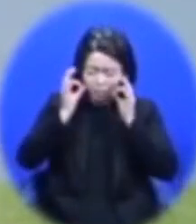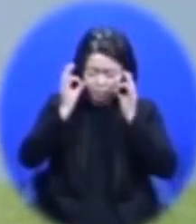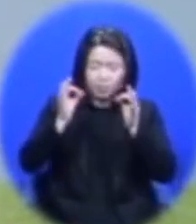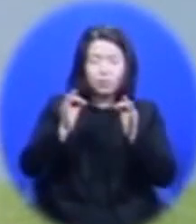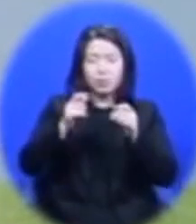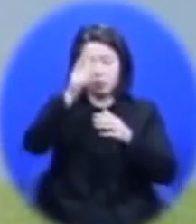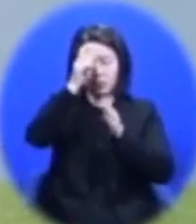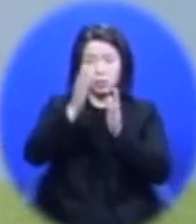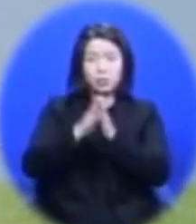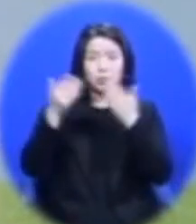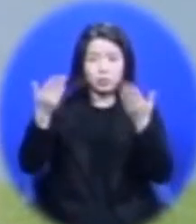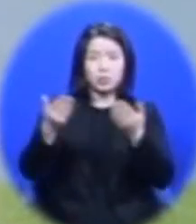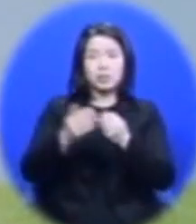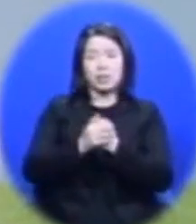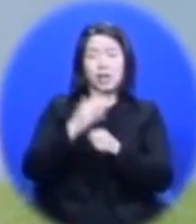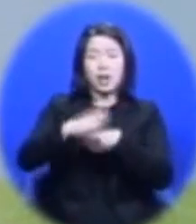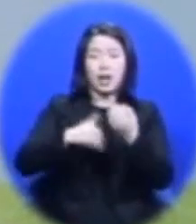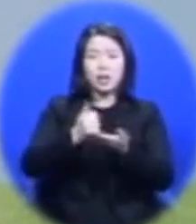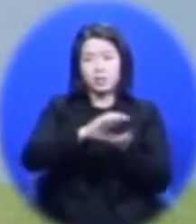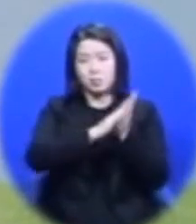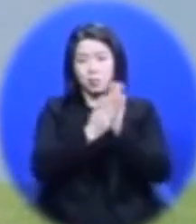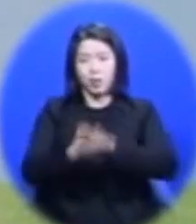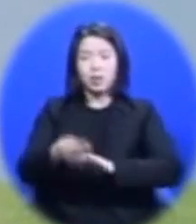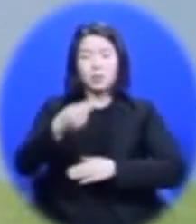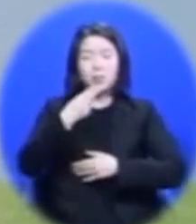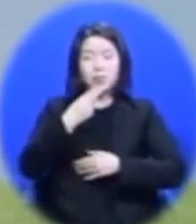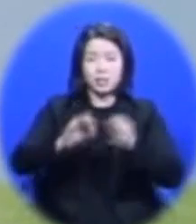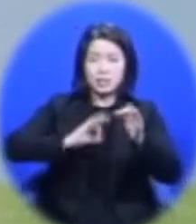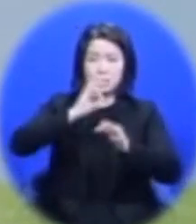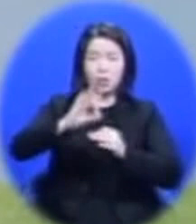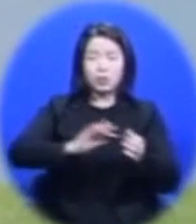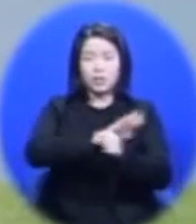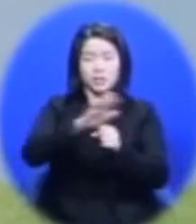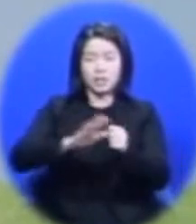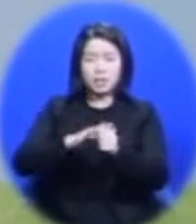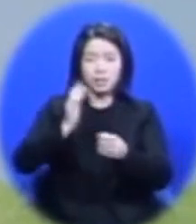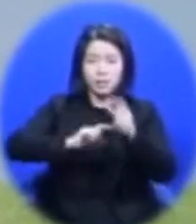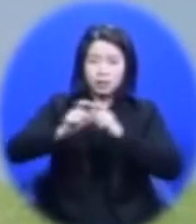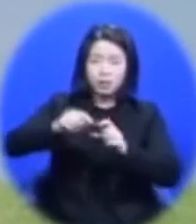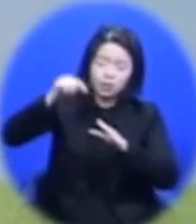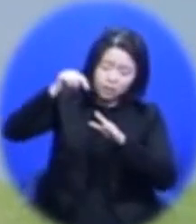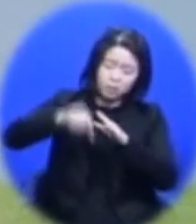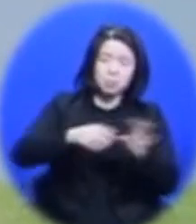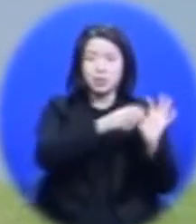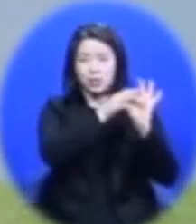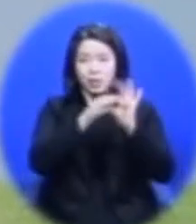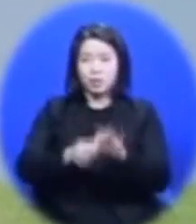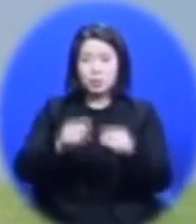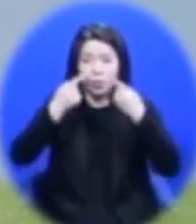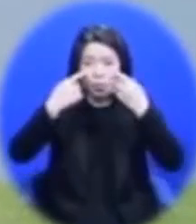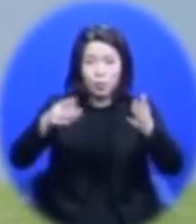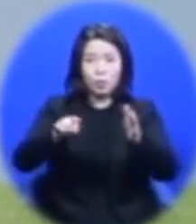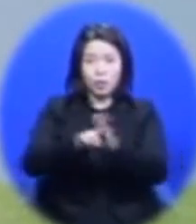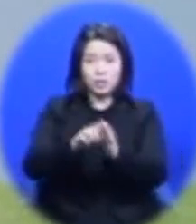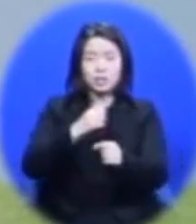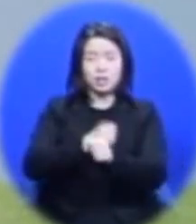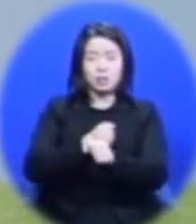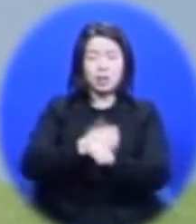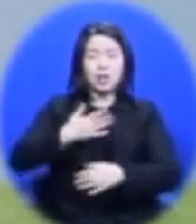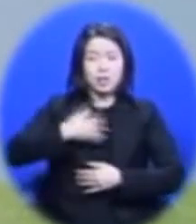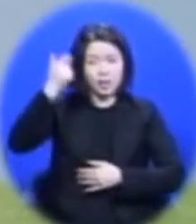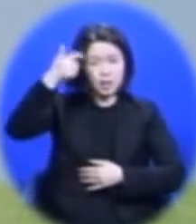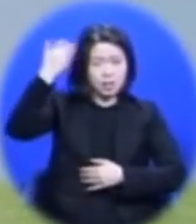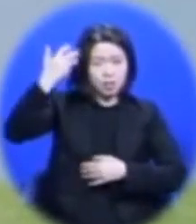기도는 하나님의 변함없는 영원한 사랑을 더 깊이 그리고 계속적으로 확신하며 나의 영혼